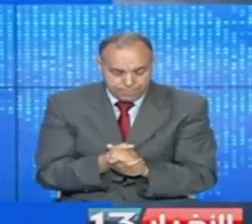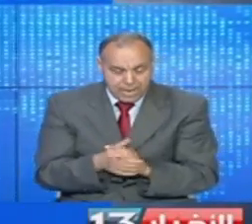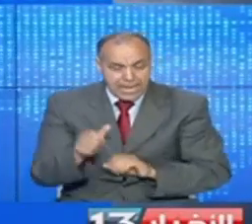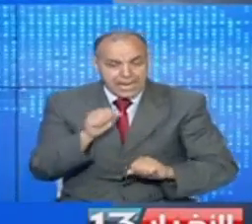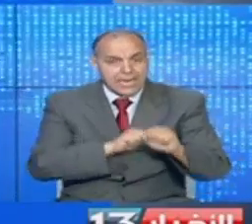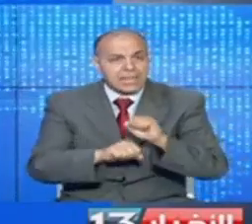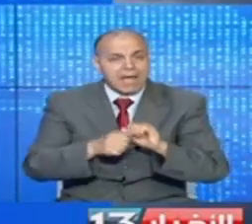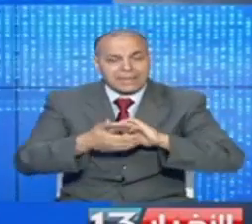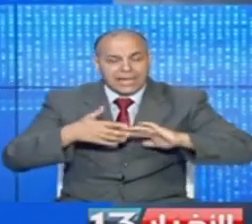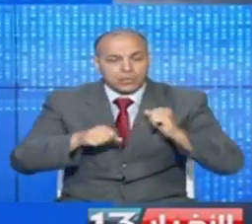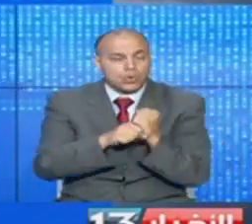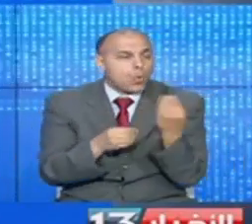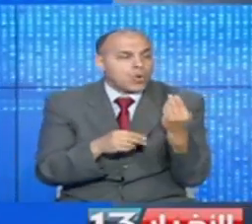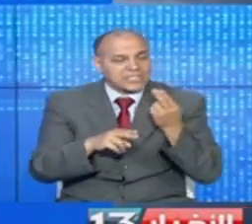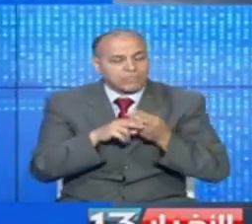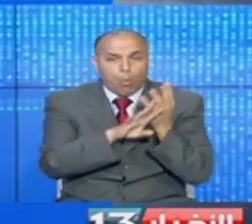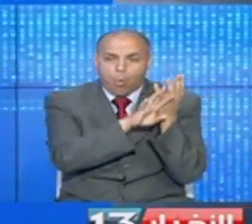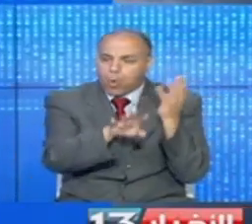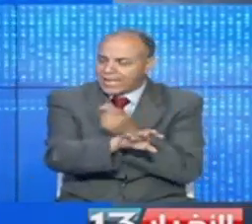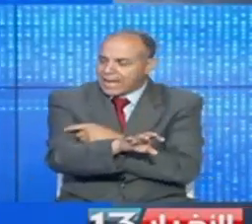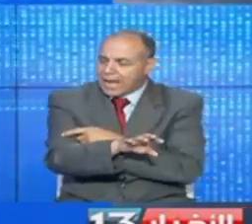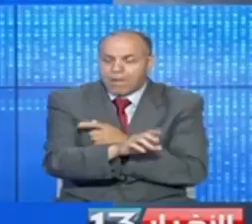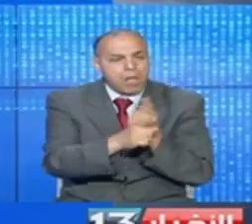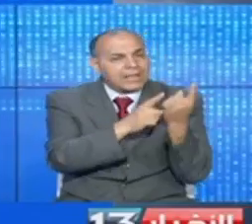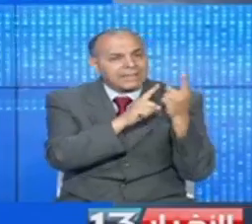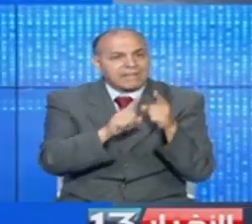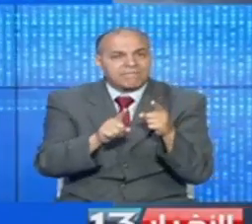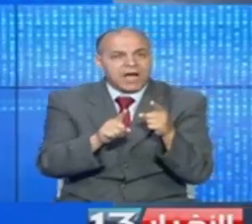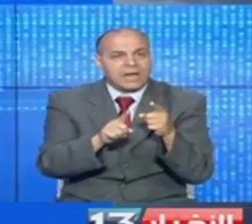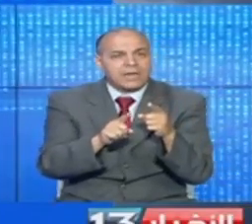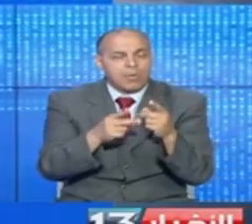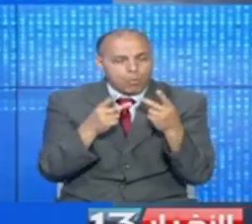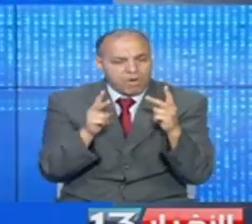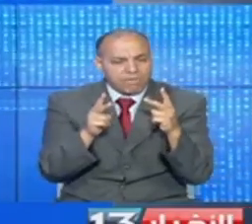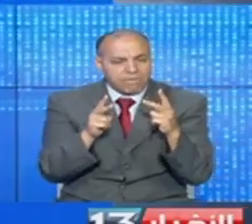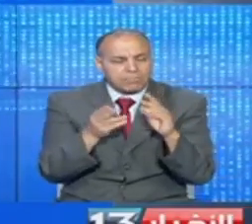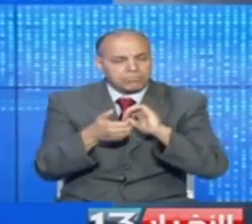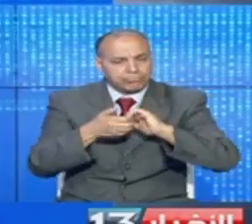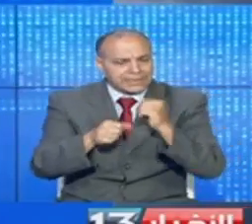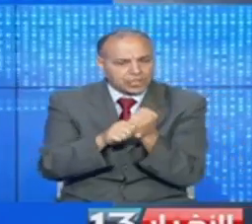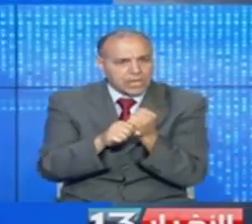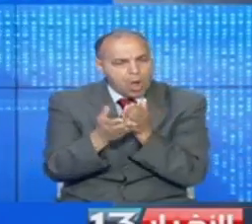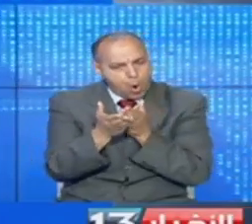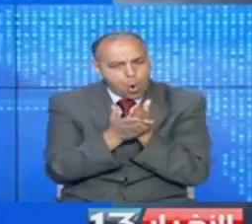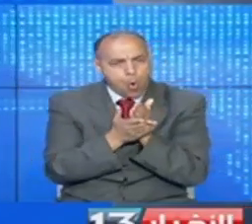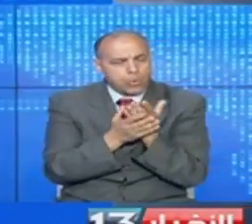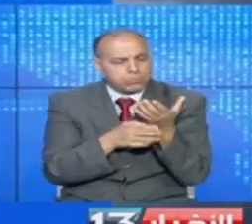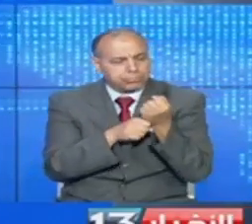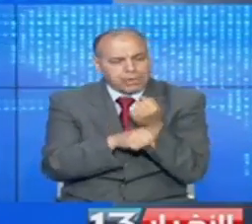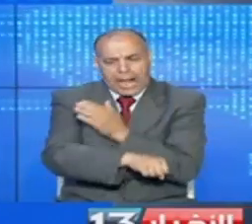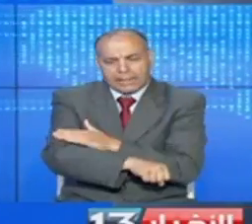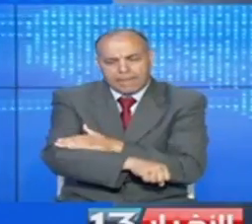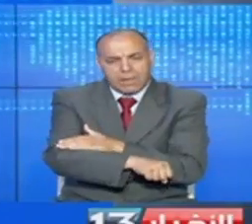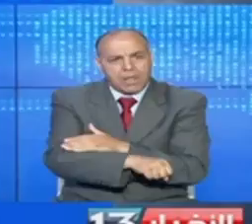نظم اتحاد الشغل اليوم بصفاقس تجمعا نقابيا وطنيا دفاعا ووفقا للمنظمة الشغيلة عن الحقوق المكتسبة للعمال